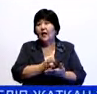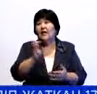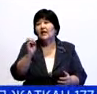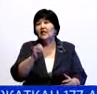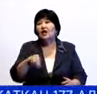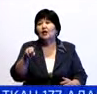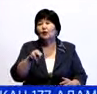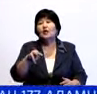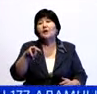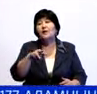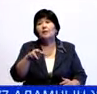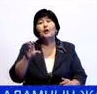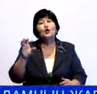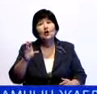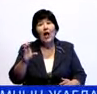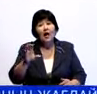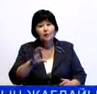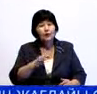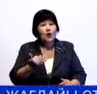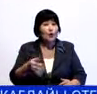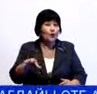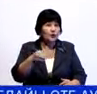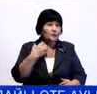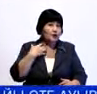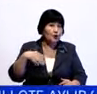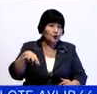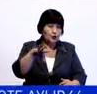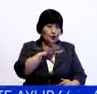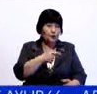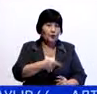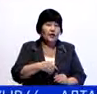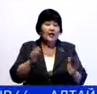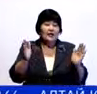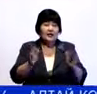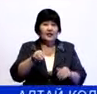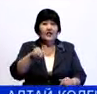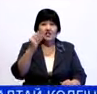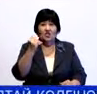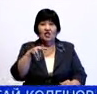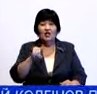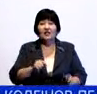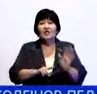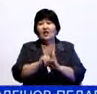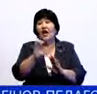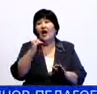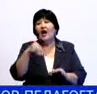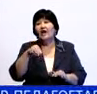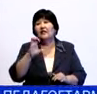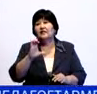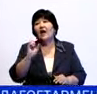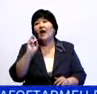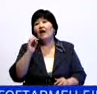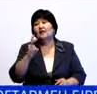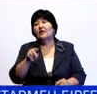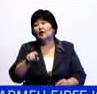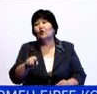болсын, Мейірбек Сұлтанхан болсын, осы біздің сыр бойындағы мұғаның өзінің кішкентай біздің шелден шыққан айтыс ақындарының өзінің шығуына